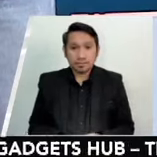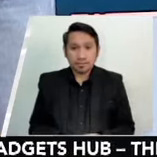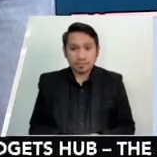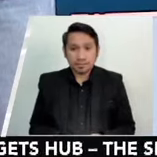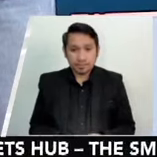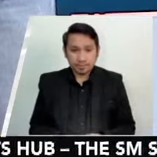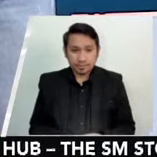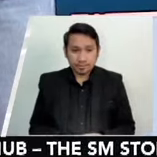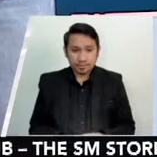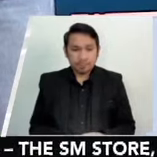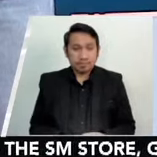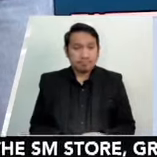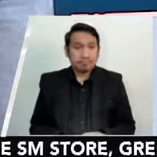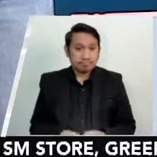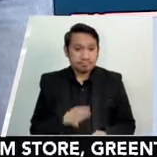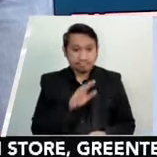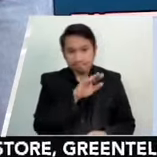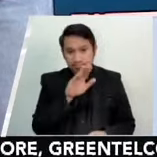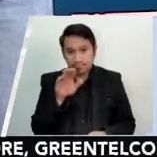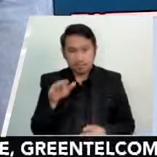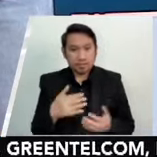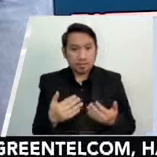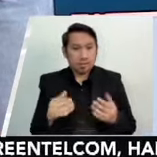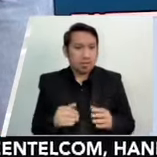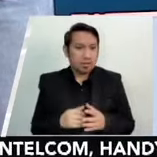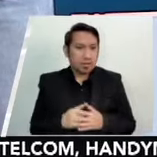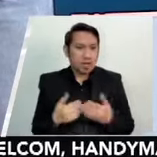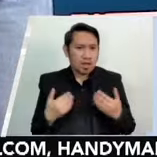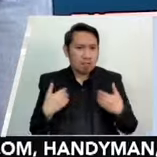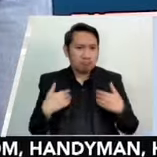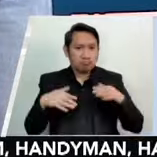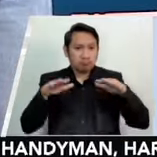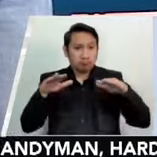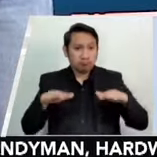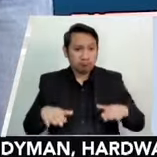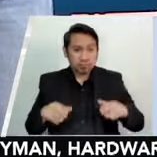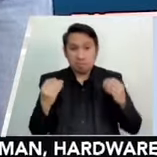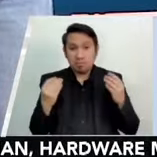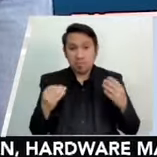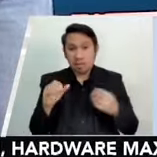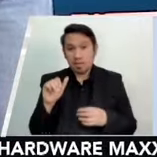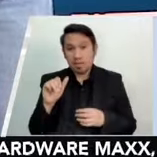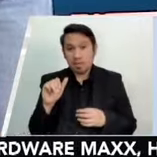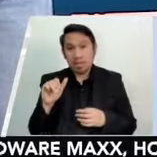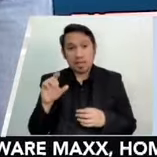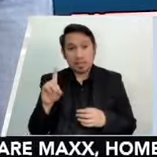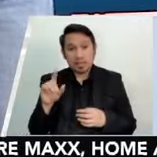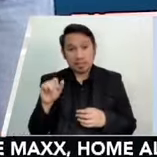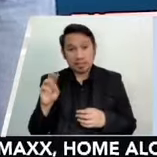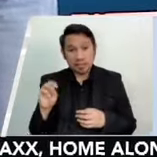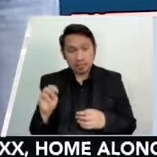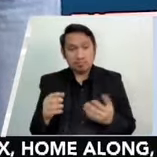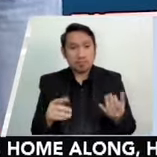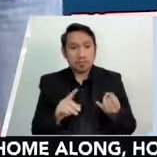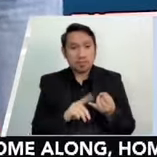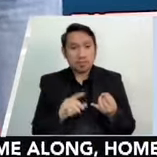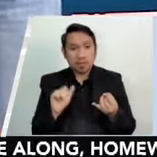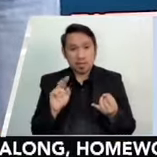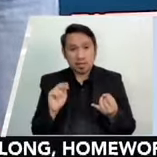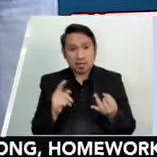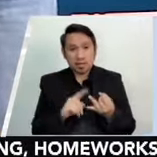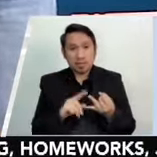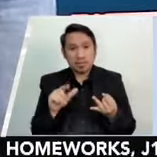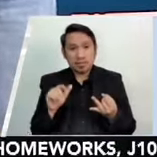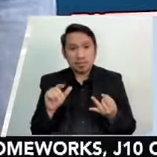Mga kapuso, patuloy ang pagbaba ng antas ng tubig sa maraming dam dito sa Luzon. Kabilang dyan ang Angat, Ipo, Lamesa,